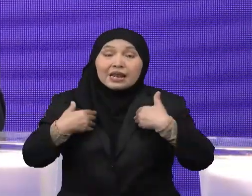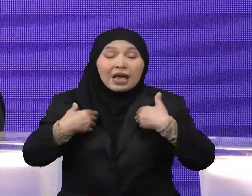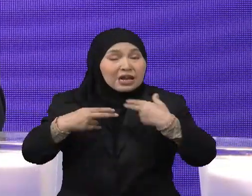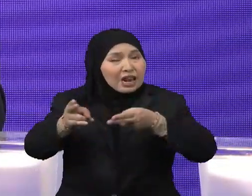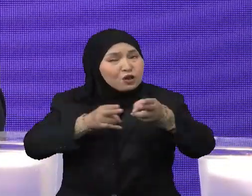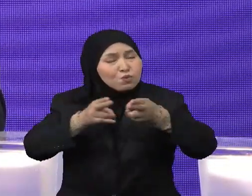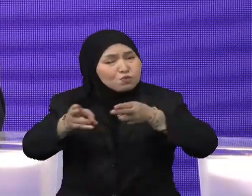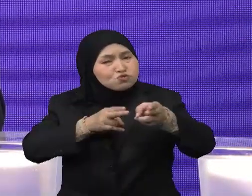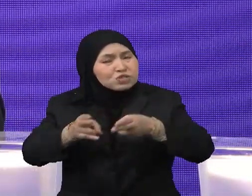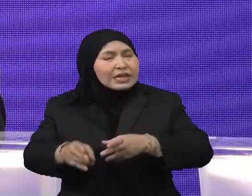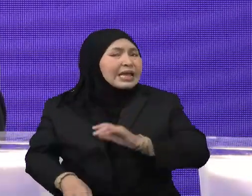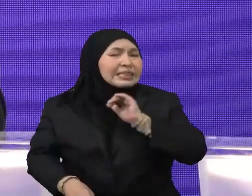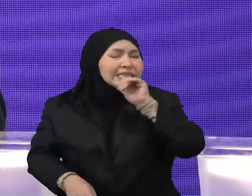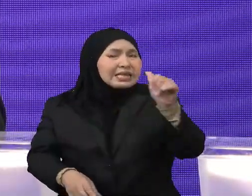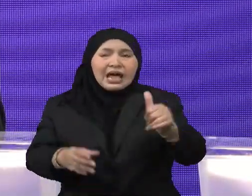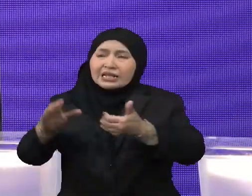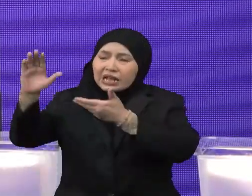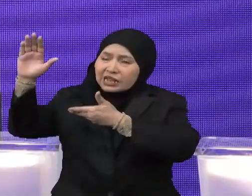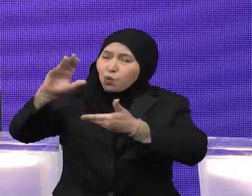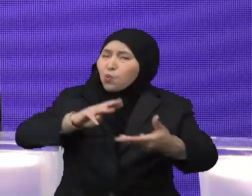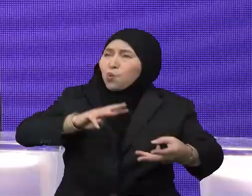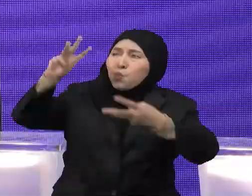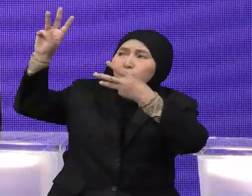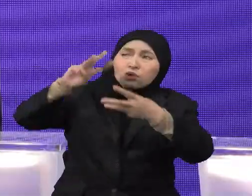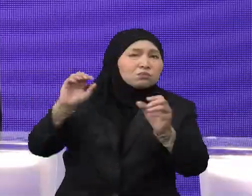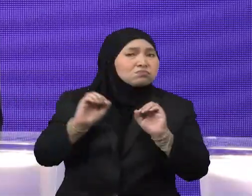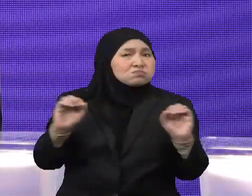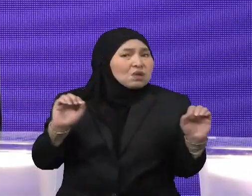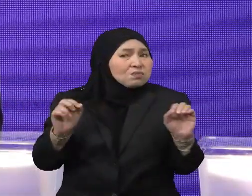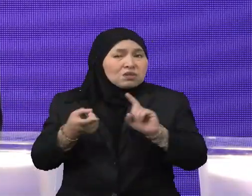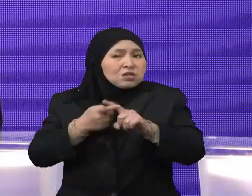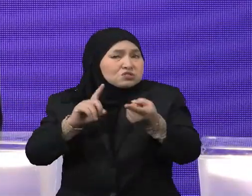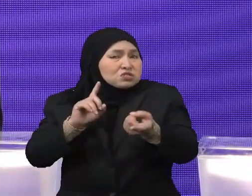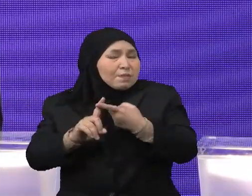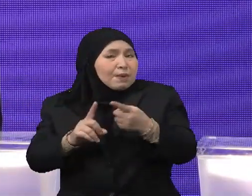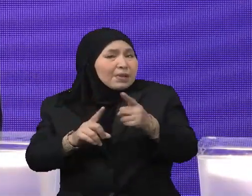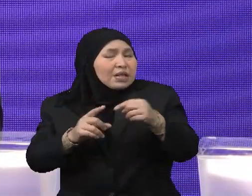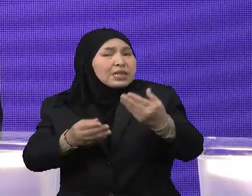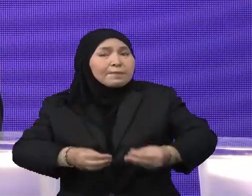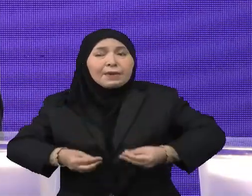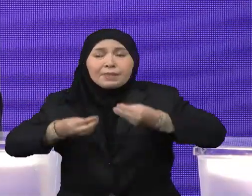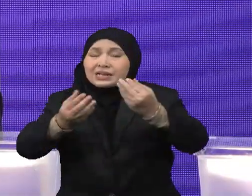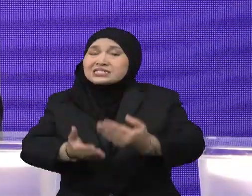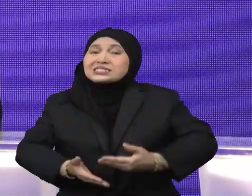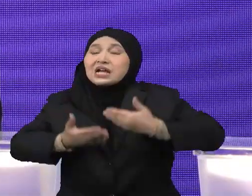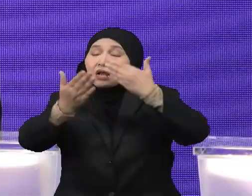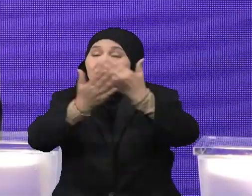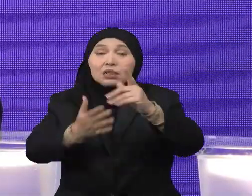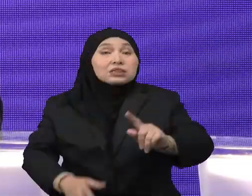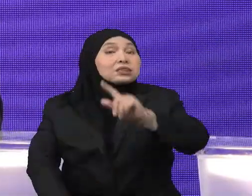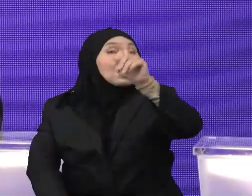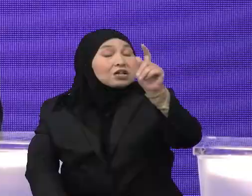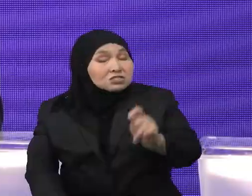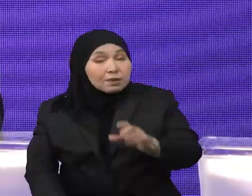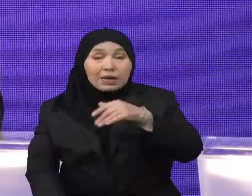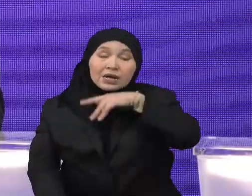urusan-urusan yang tidak diturunkan Wahyu suatu para sahabat Nabi Sallallahu Alaihi Wasallam pemilih mereka ndak memberi cadangan mereka akan bertanya kepada Nabi